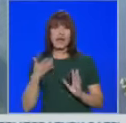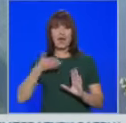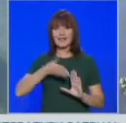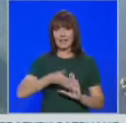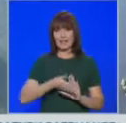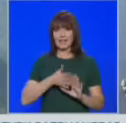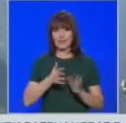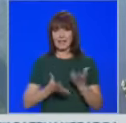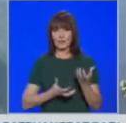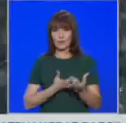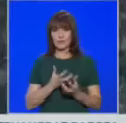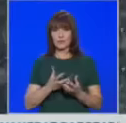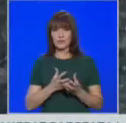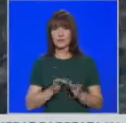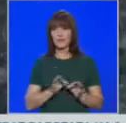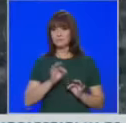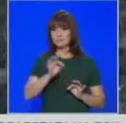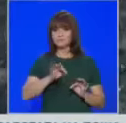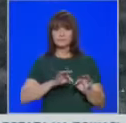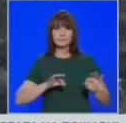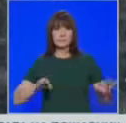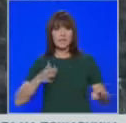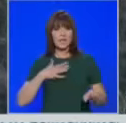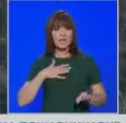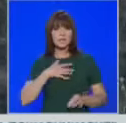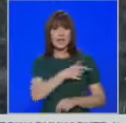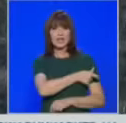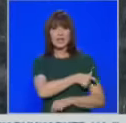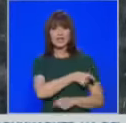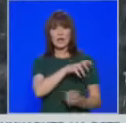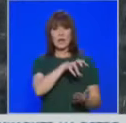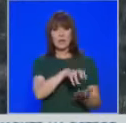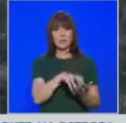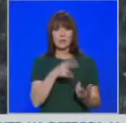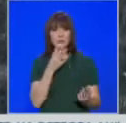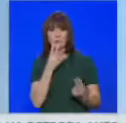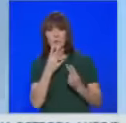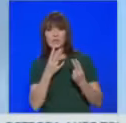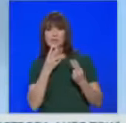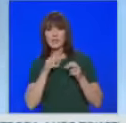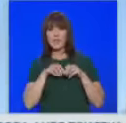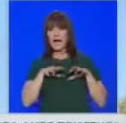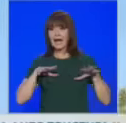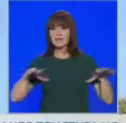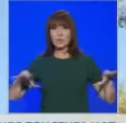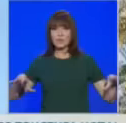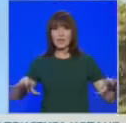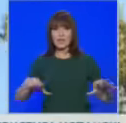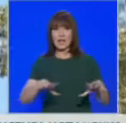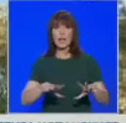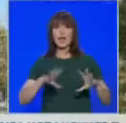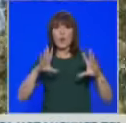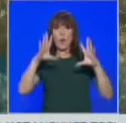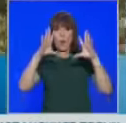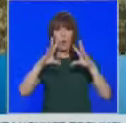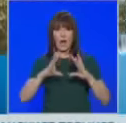в нея. По целия периметър има дежурни екипи, които следят разпространението на огъня, но гасенето